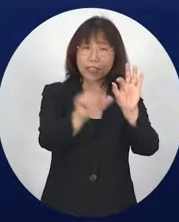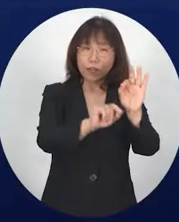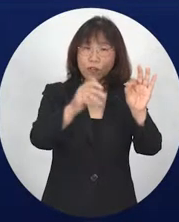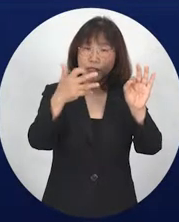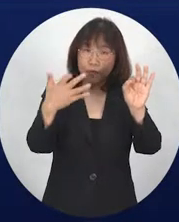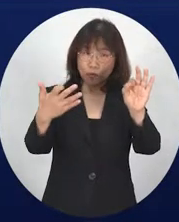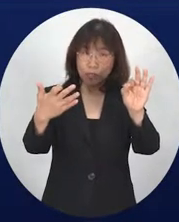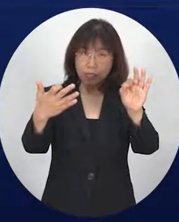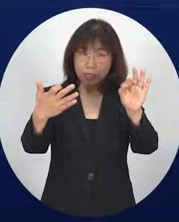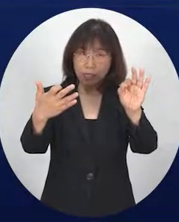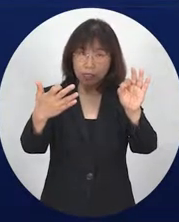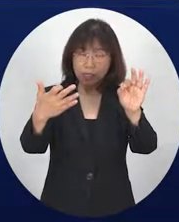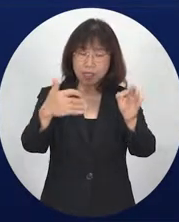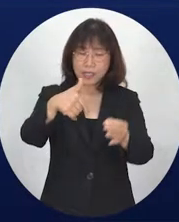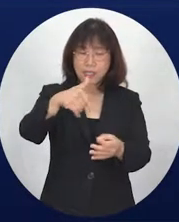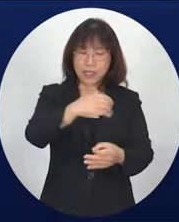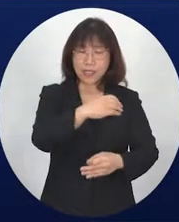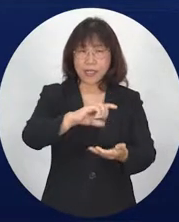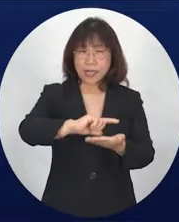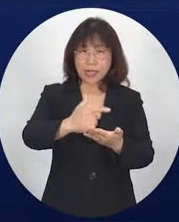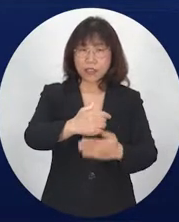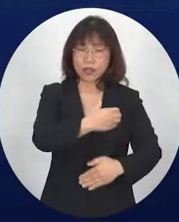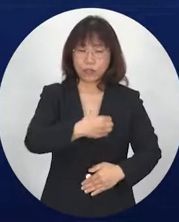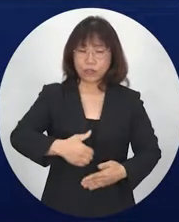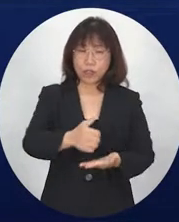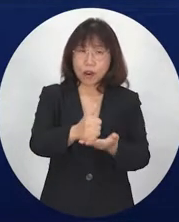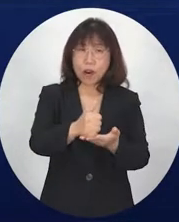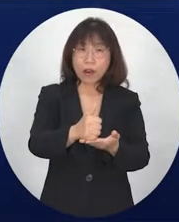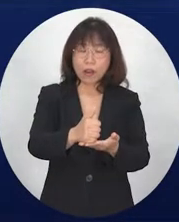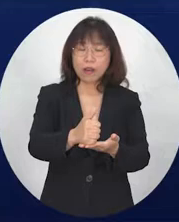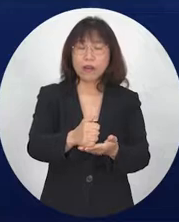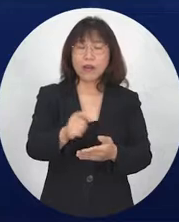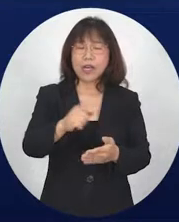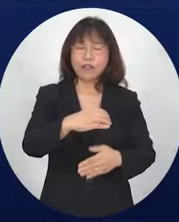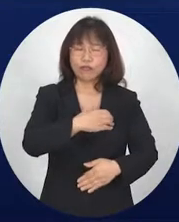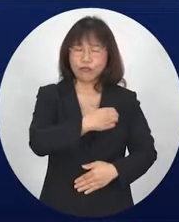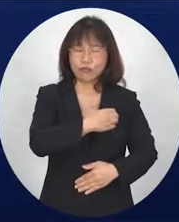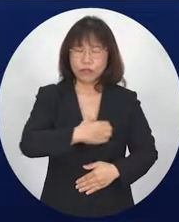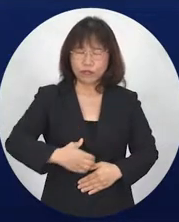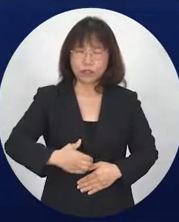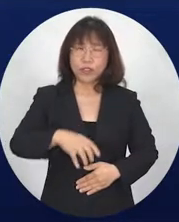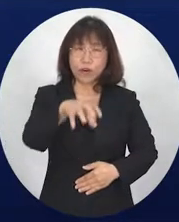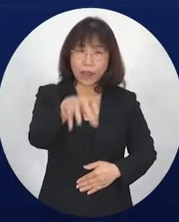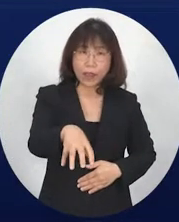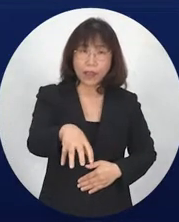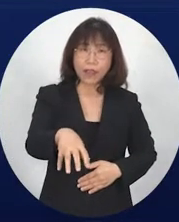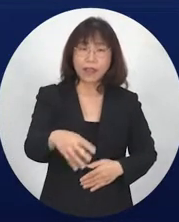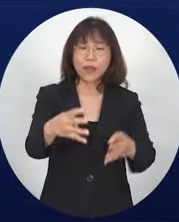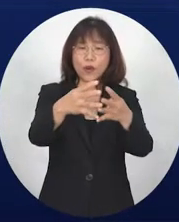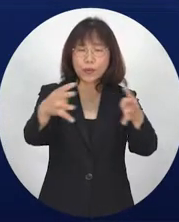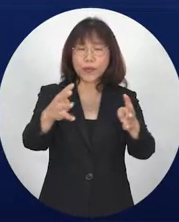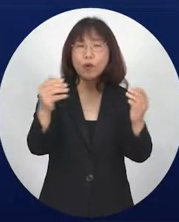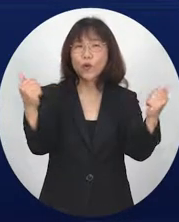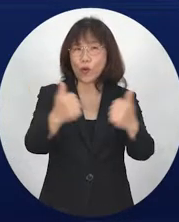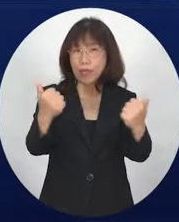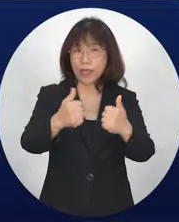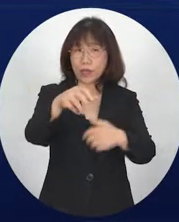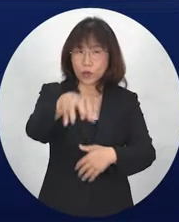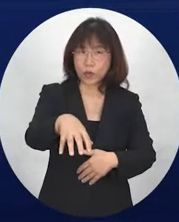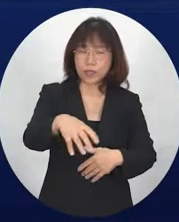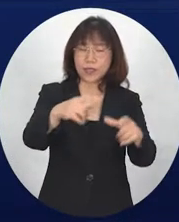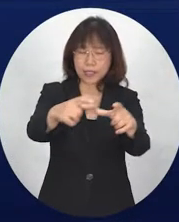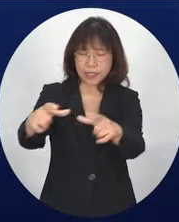지난 19일 강서구청 3층 대회의실에서 2022년 제2회 강서구 기관장협의회 회의가